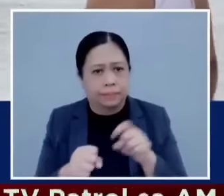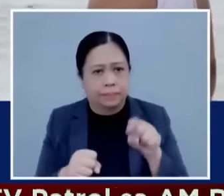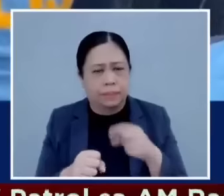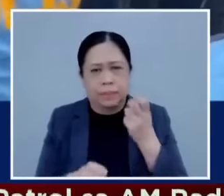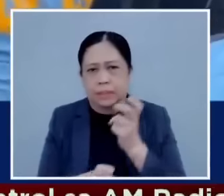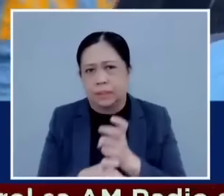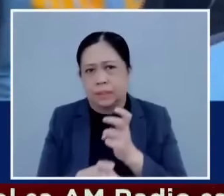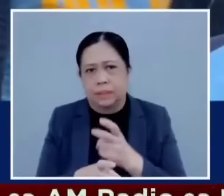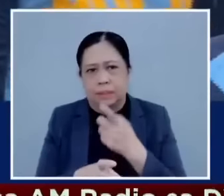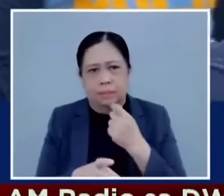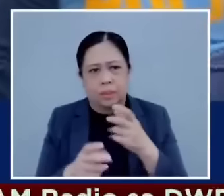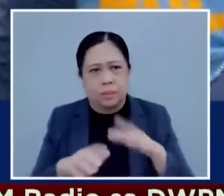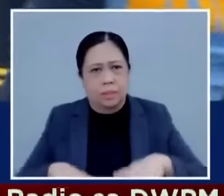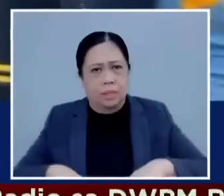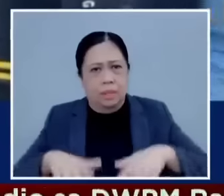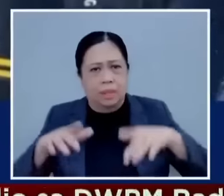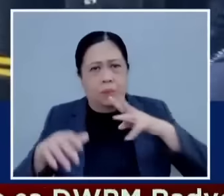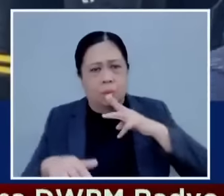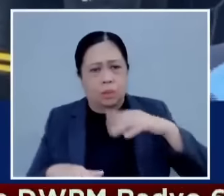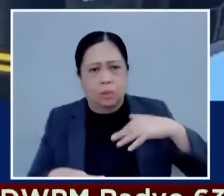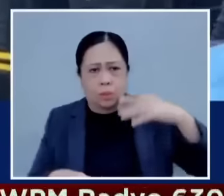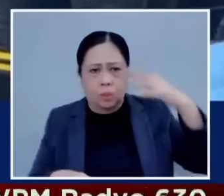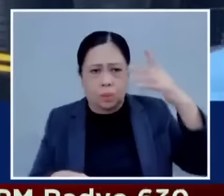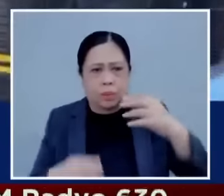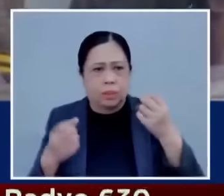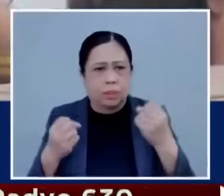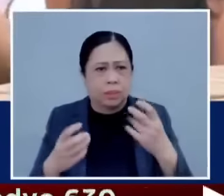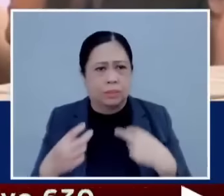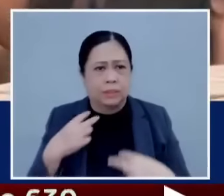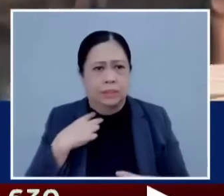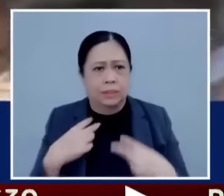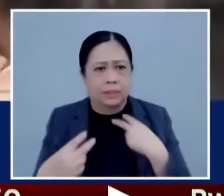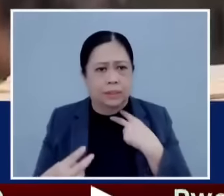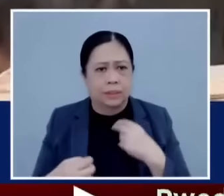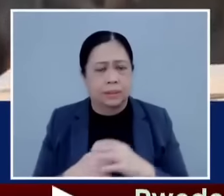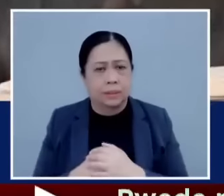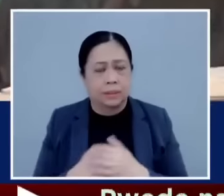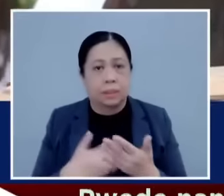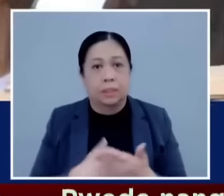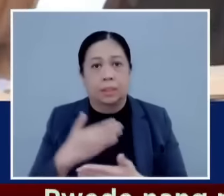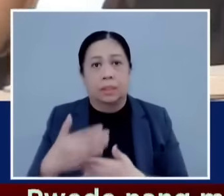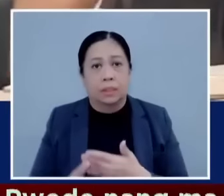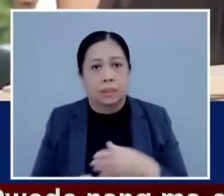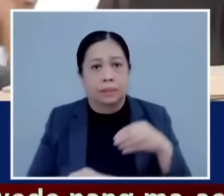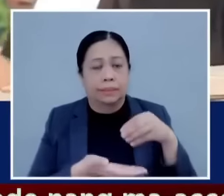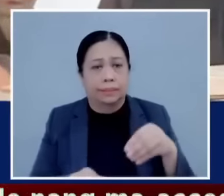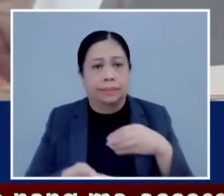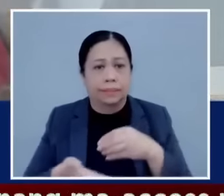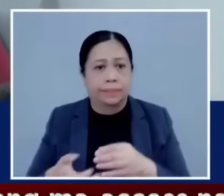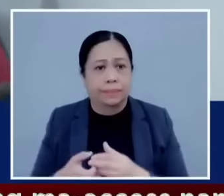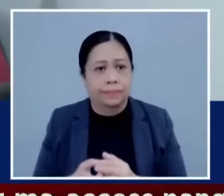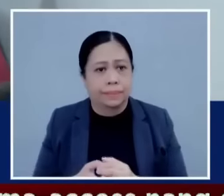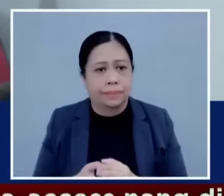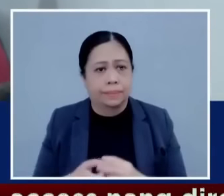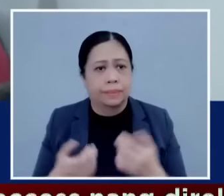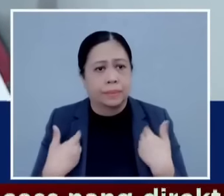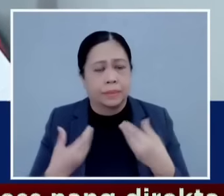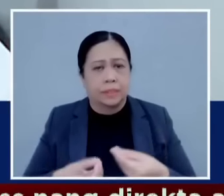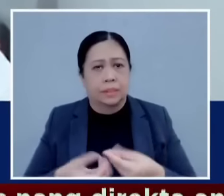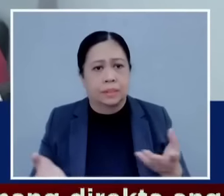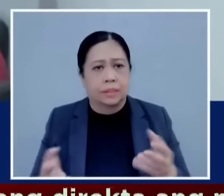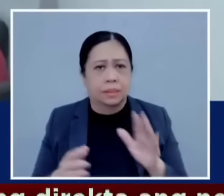pahirapan dahil sa napakataas ng tubig at sa dami ring stranded. Sumunod naman ang relief operations. Nakapalabas na kami ng